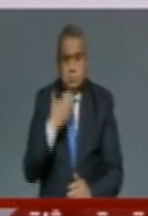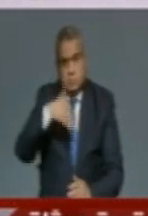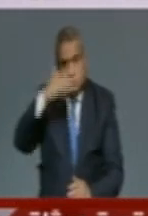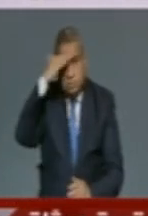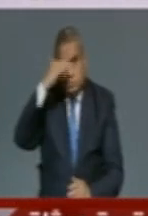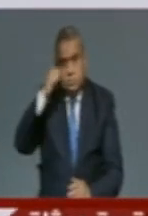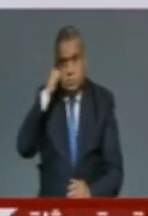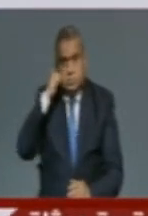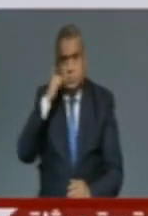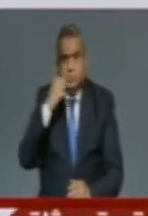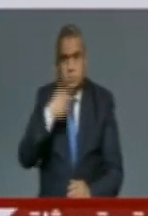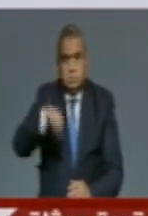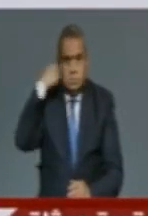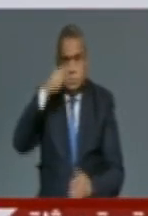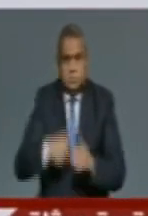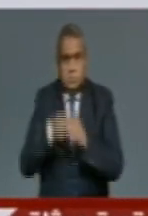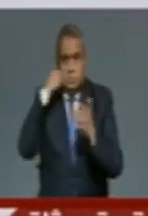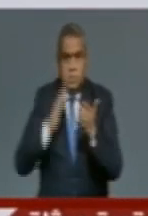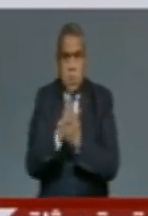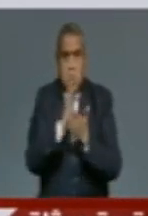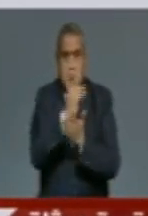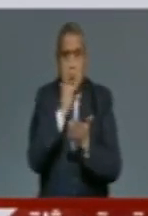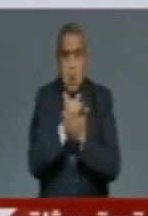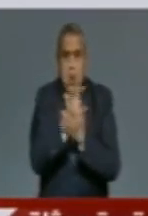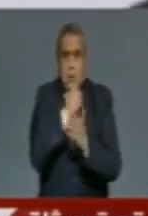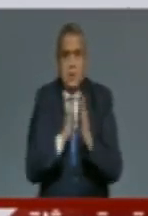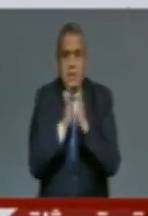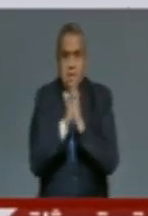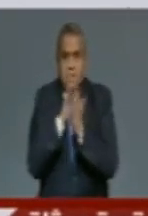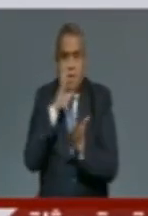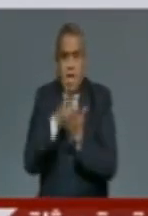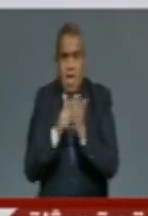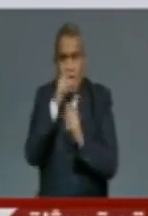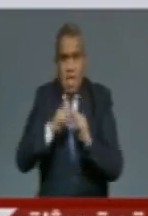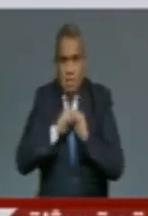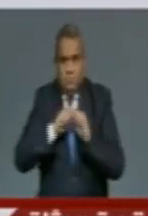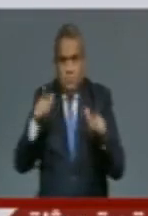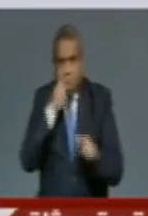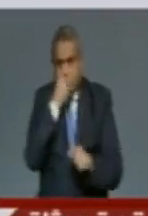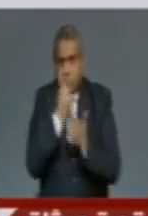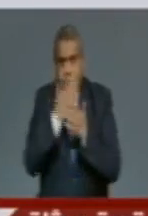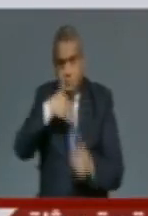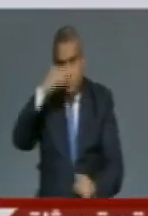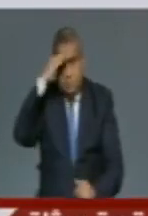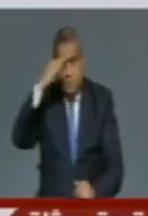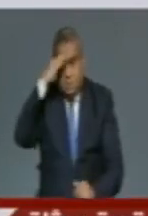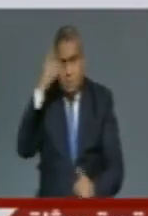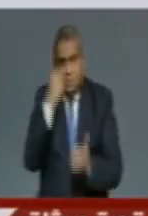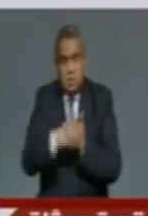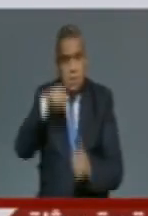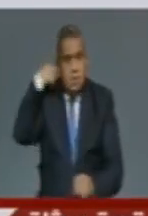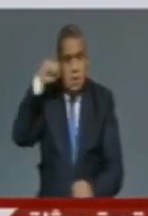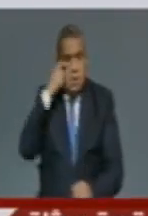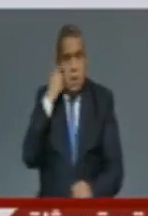شكرا السيدة وزيرة الخارجية، واسمحي لي في البداية أن أنا أتوجه بالشكر لفخامة الرئيس